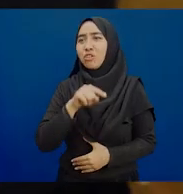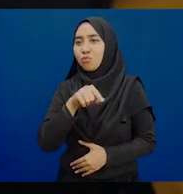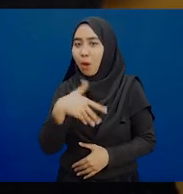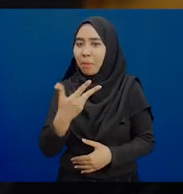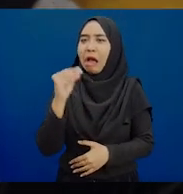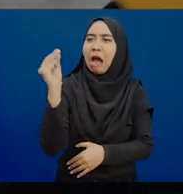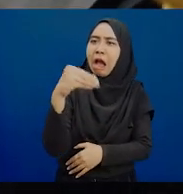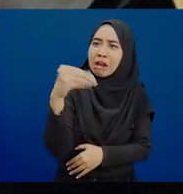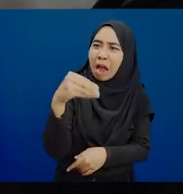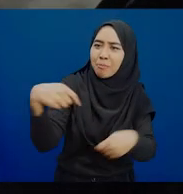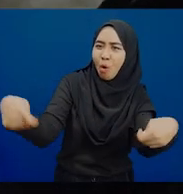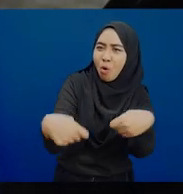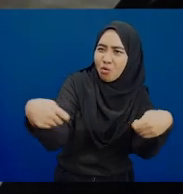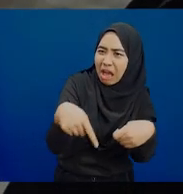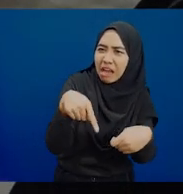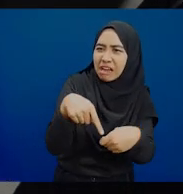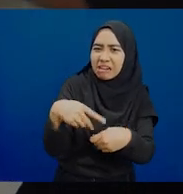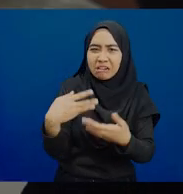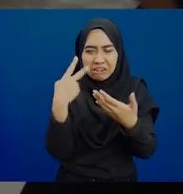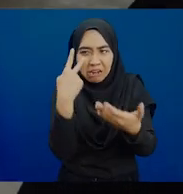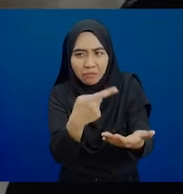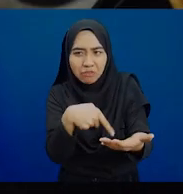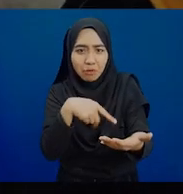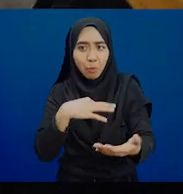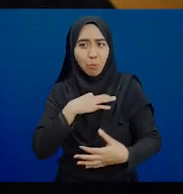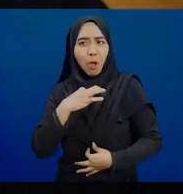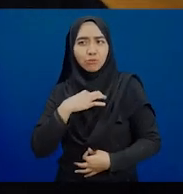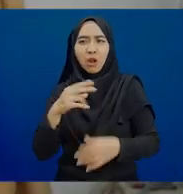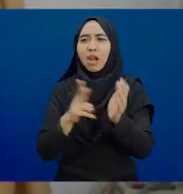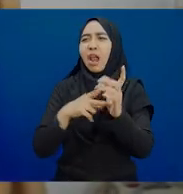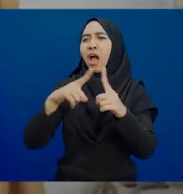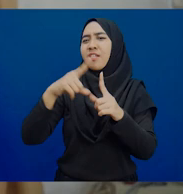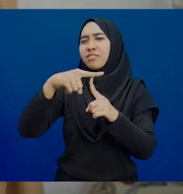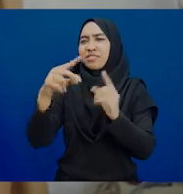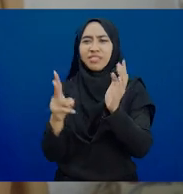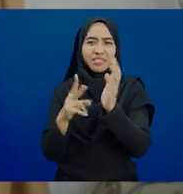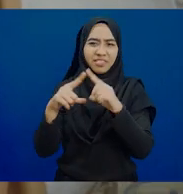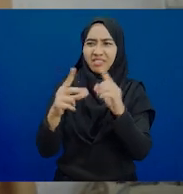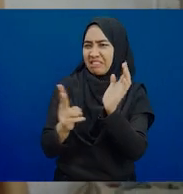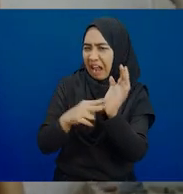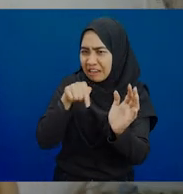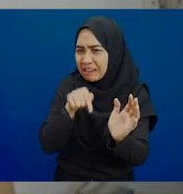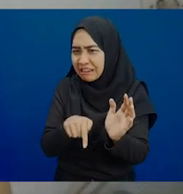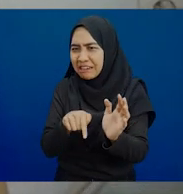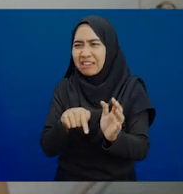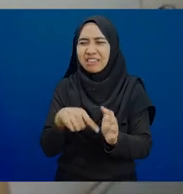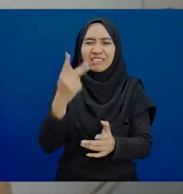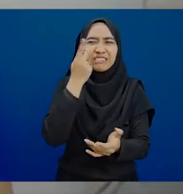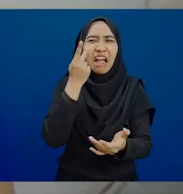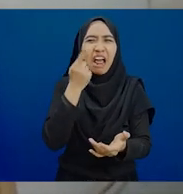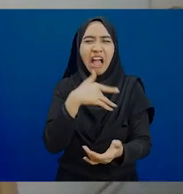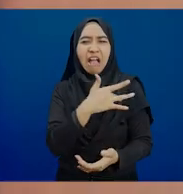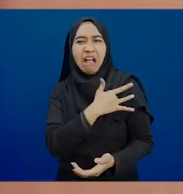Nek goreng kayak gini kan nggak perlu iki toh, nggak perlu dilihat banget. Nek ayam kan nek dilihat jedot, kena mata